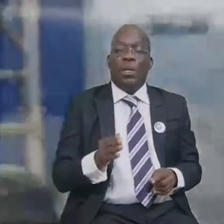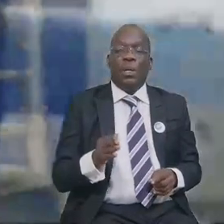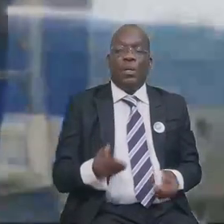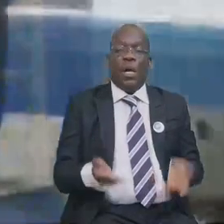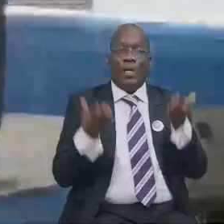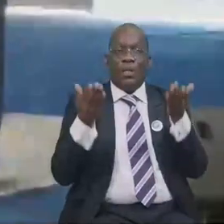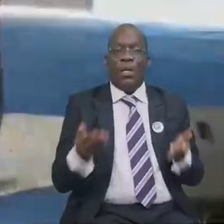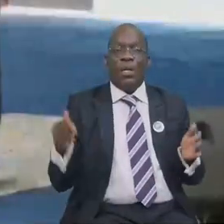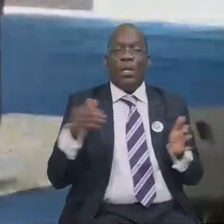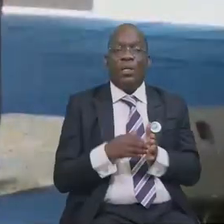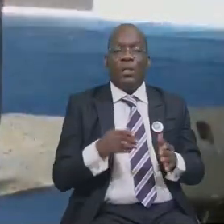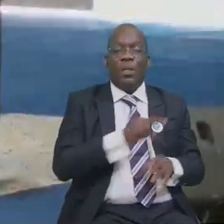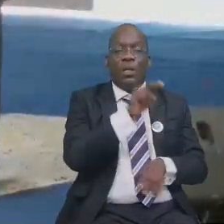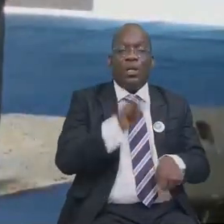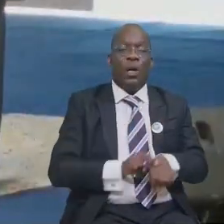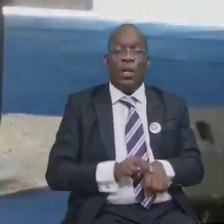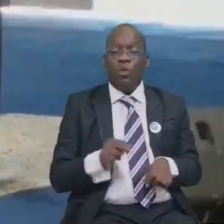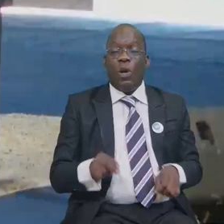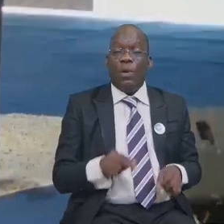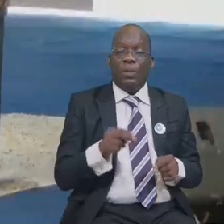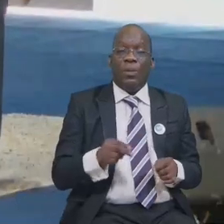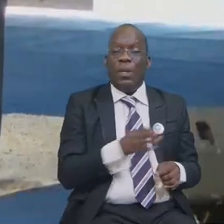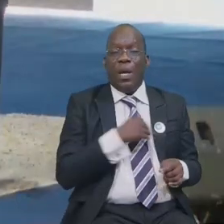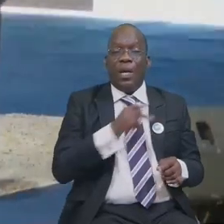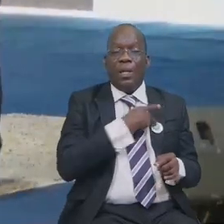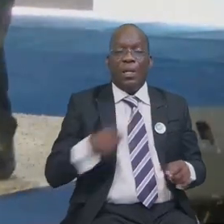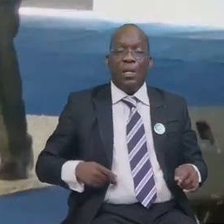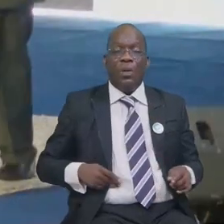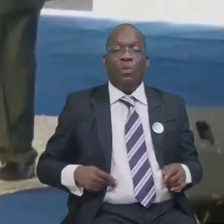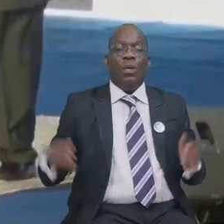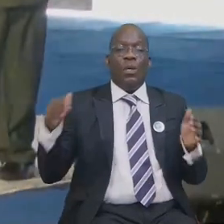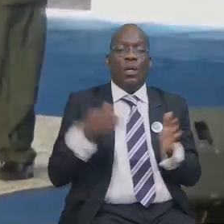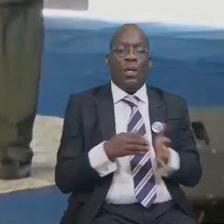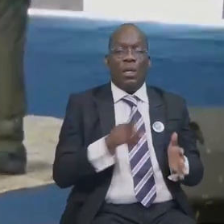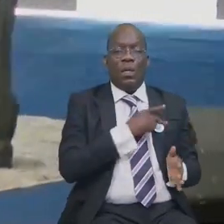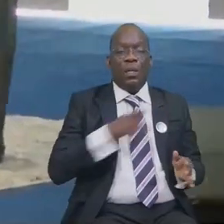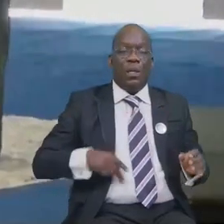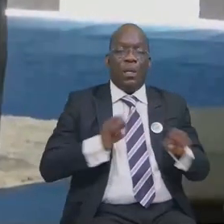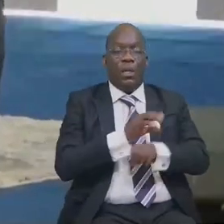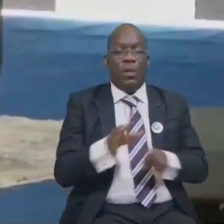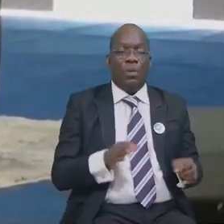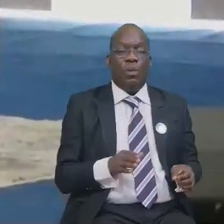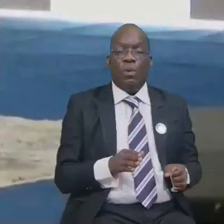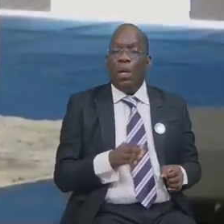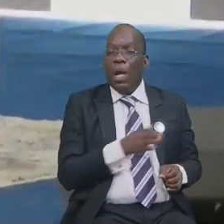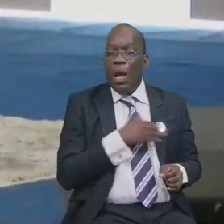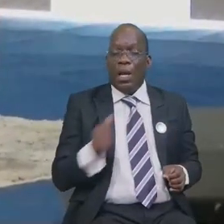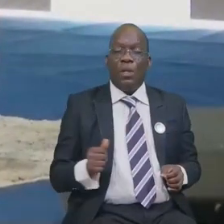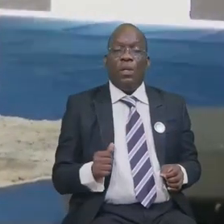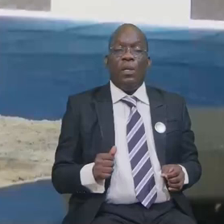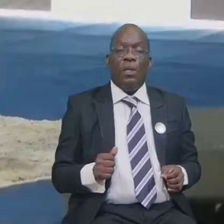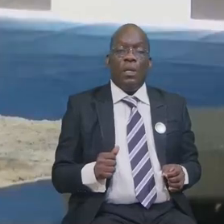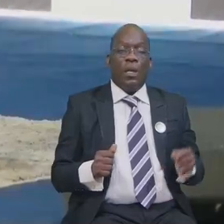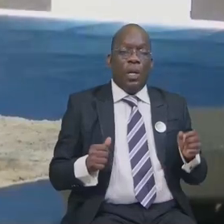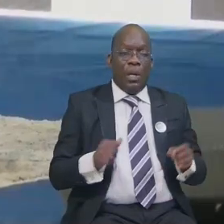pays peut se lever contre tel autre pays. Et telle autre nation va s'élever contre une autre nation. Et un